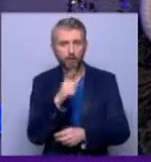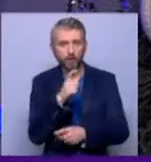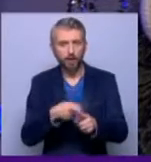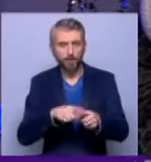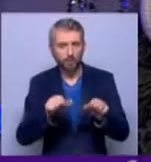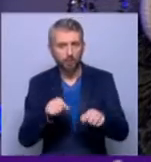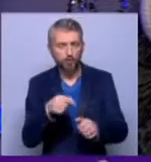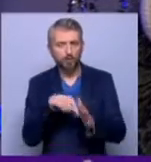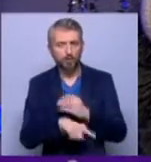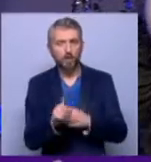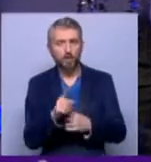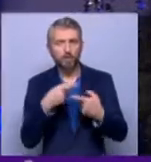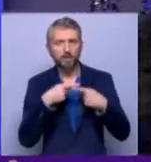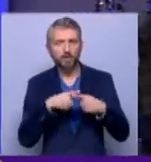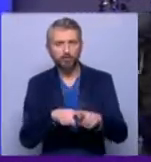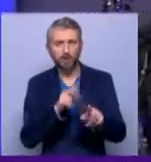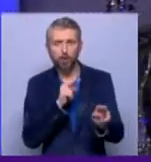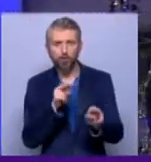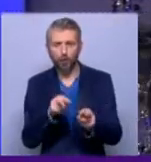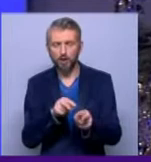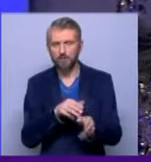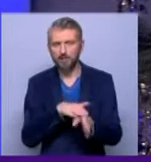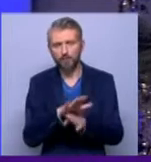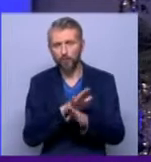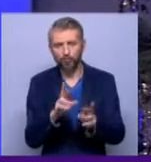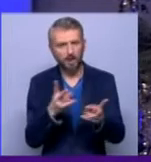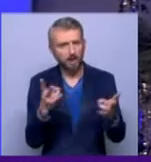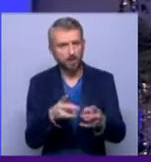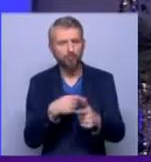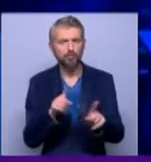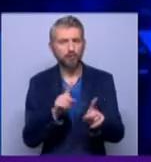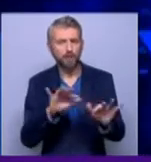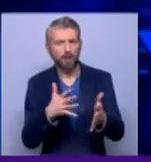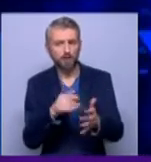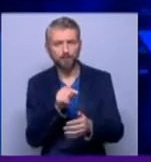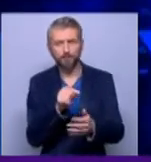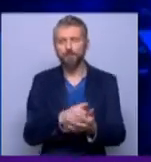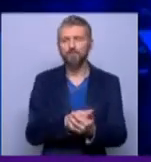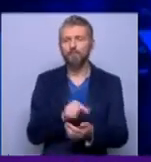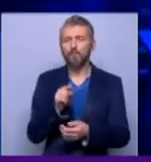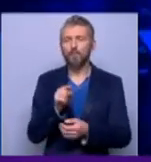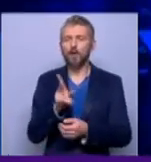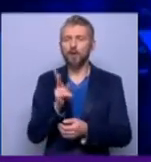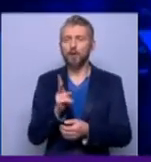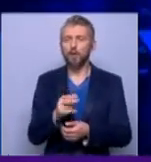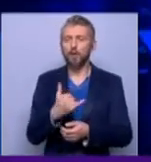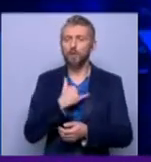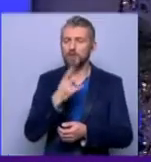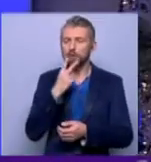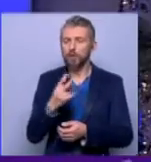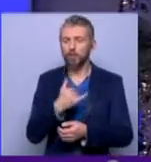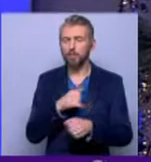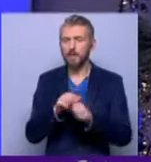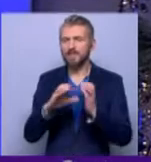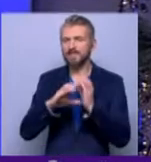може означати, що технічний догляд не виконується як треба, чи щось трапило. Ну, у нас же, смотрите, у нас же сети